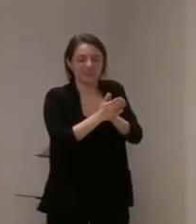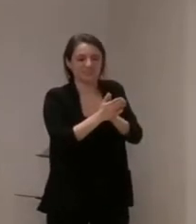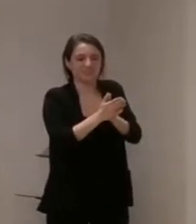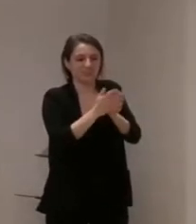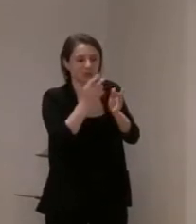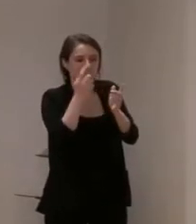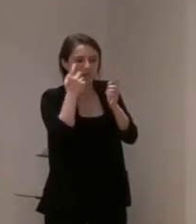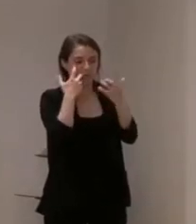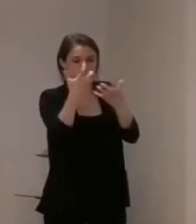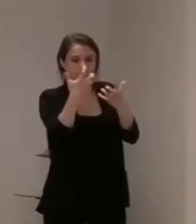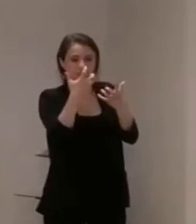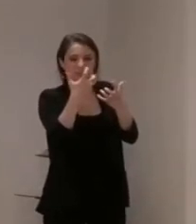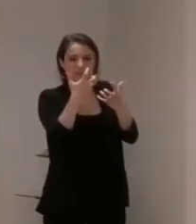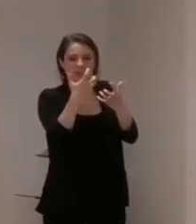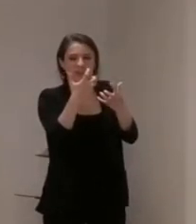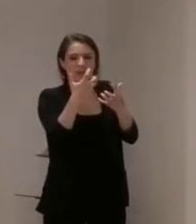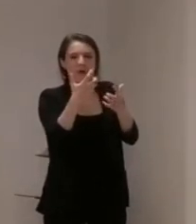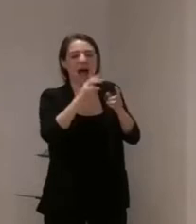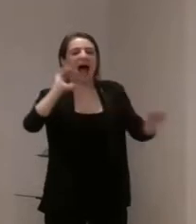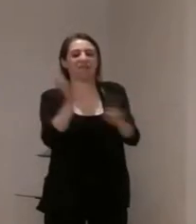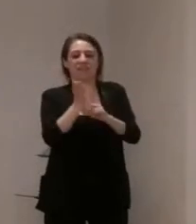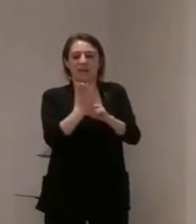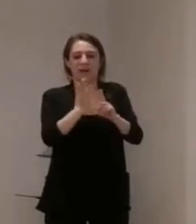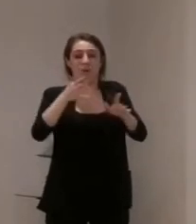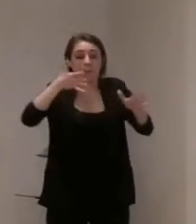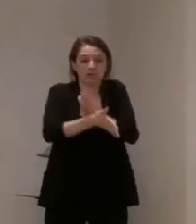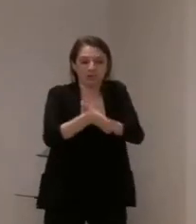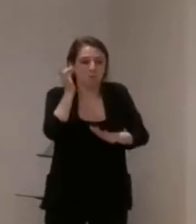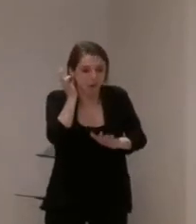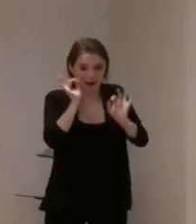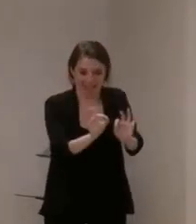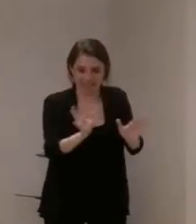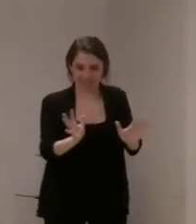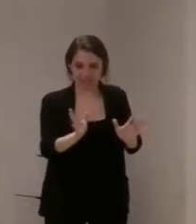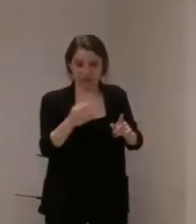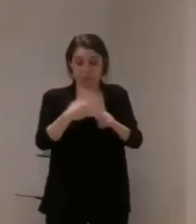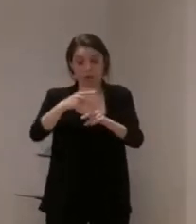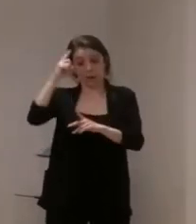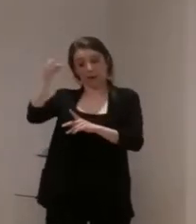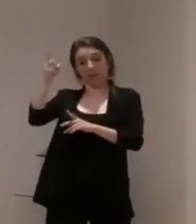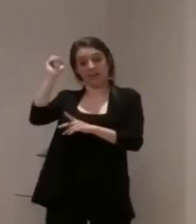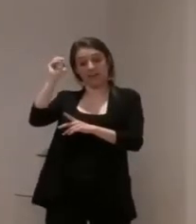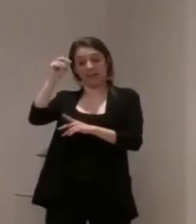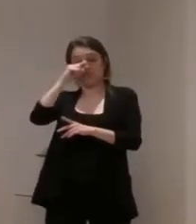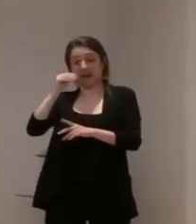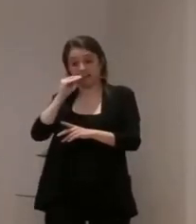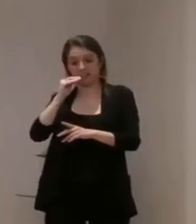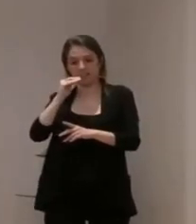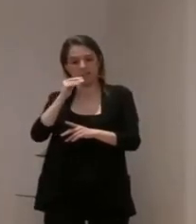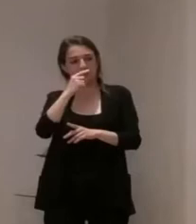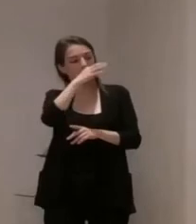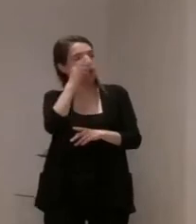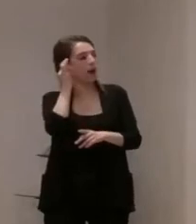de que això era especial per nosaltres. Perquè per la policia franquista una dona